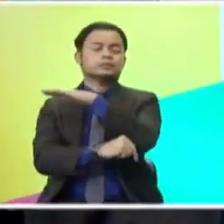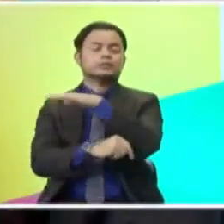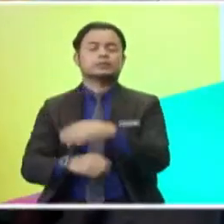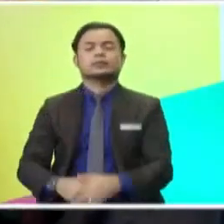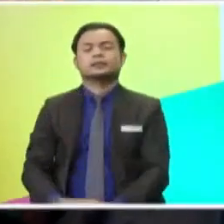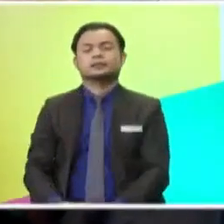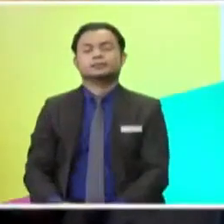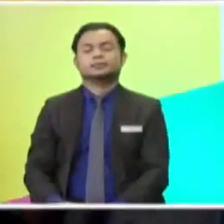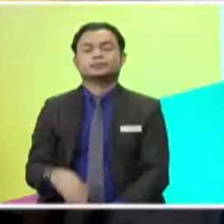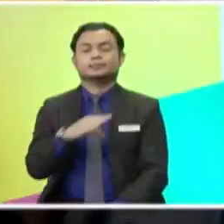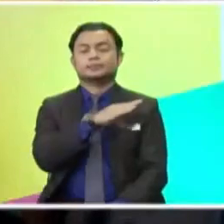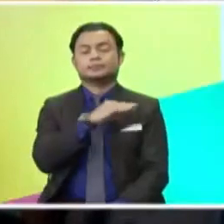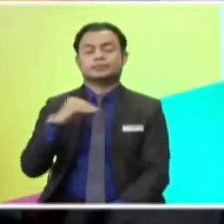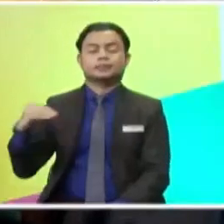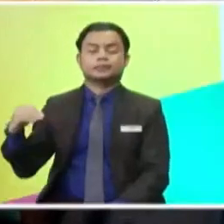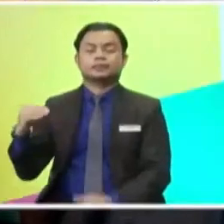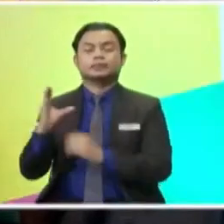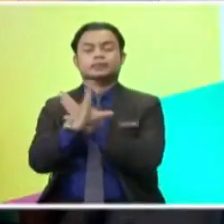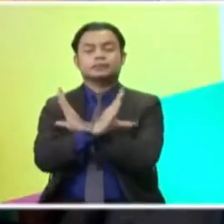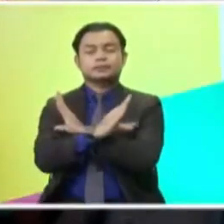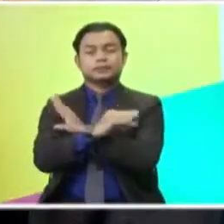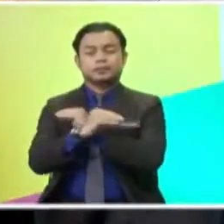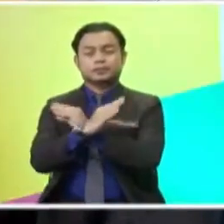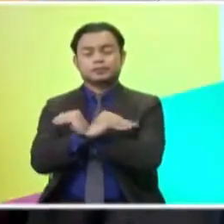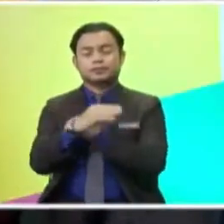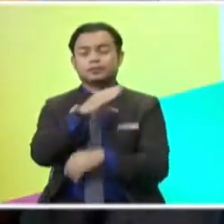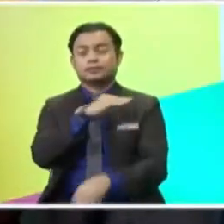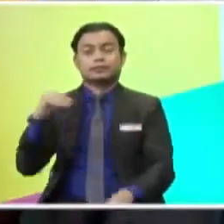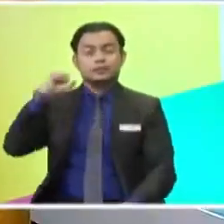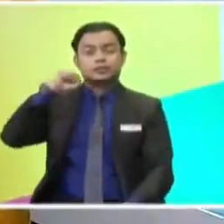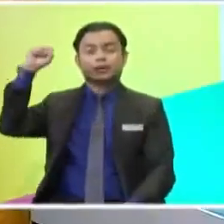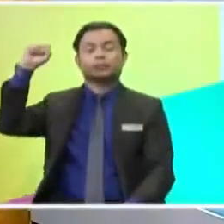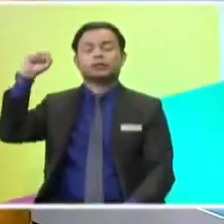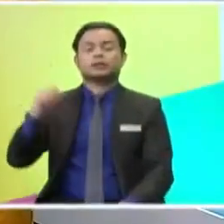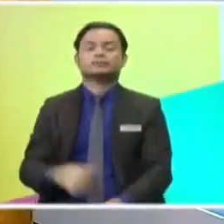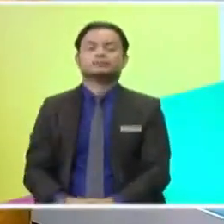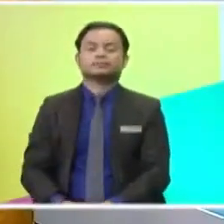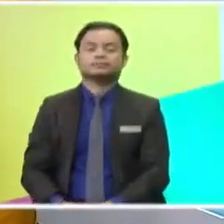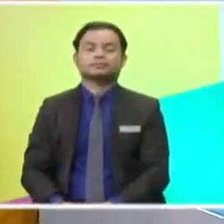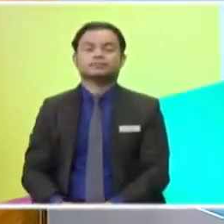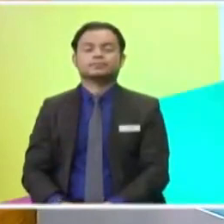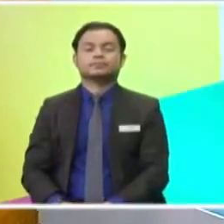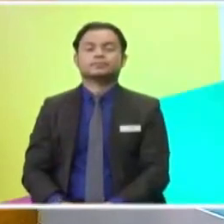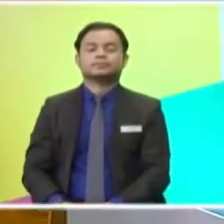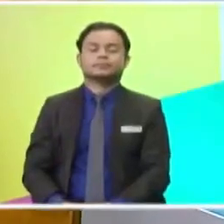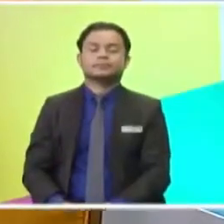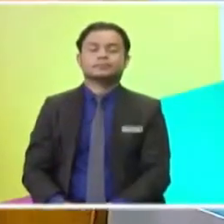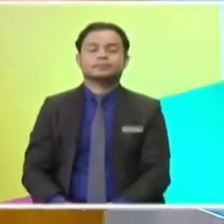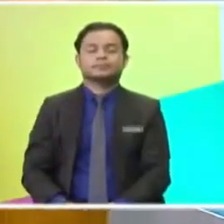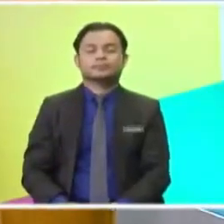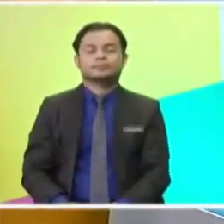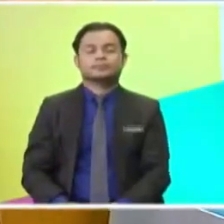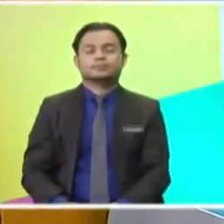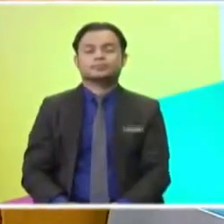Okey, kemudian Sarawak dan Sabah. Kak Yu tampalkan Sarawak dan Sabah. Sarawak di sini dan Sabah